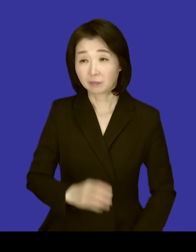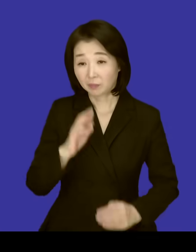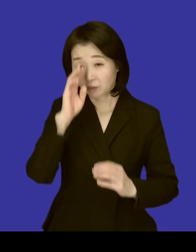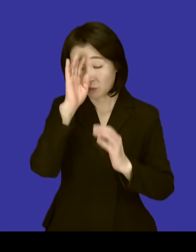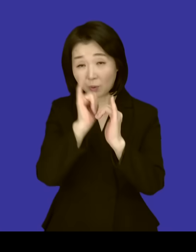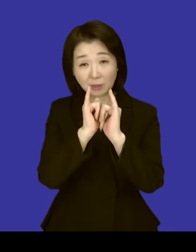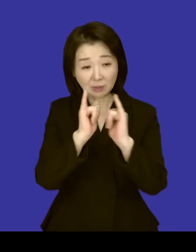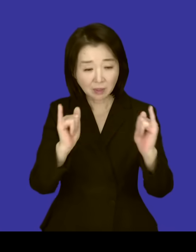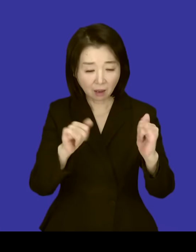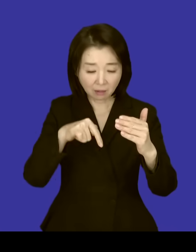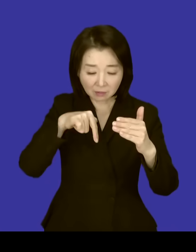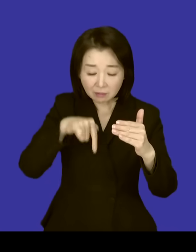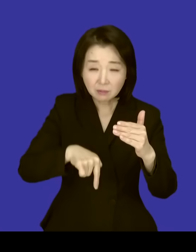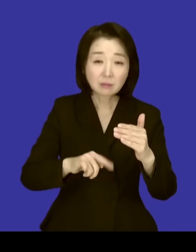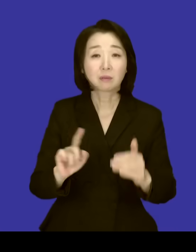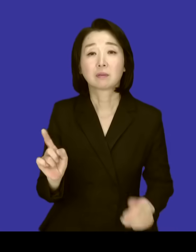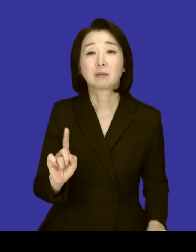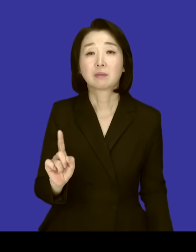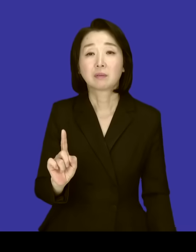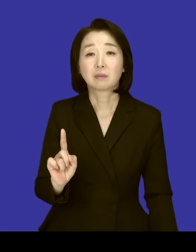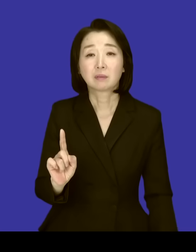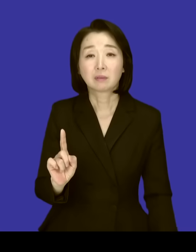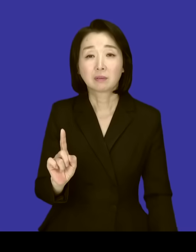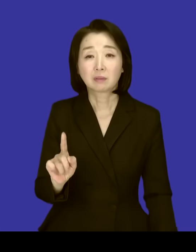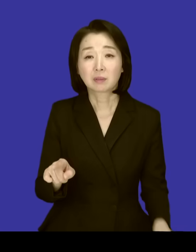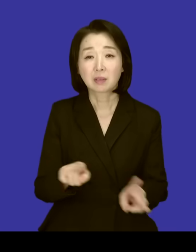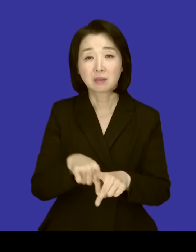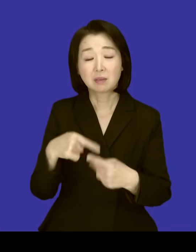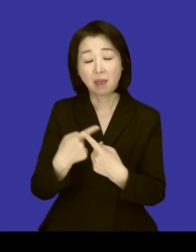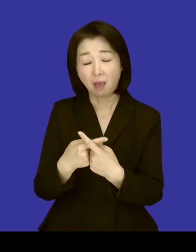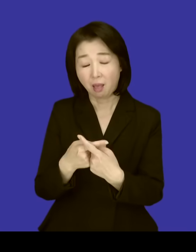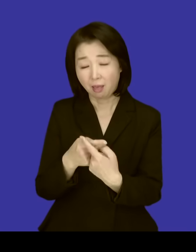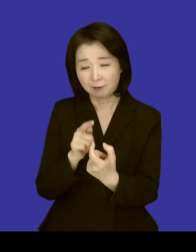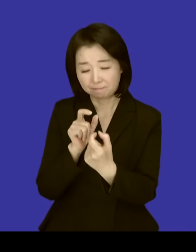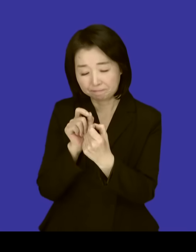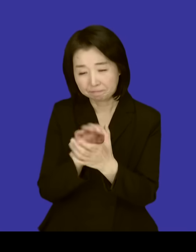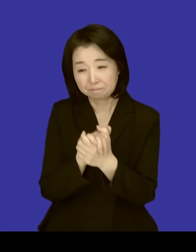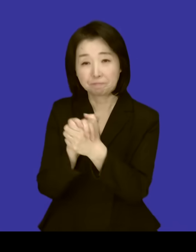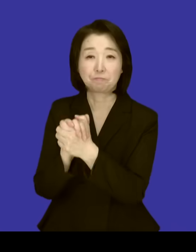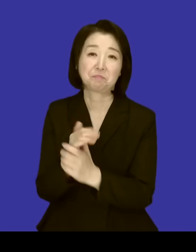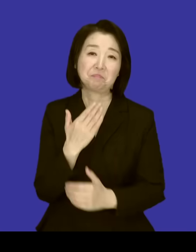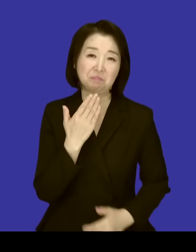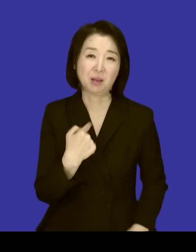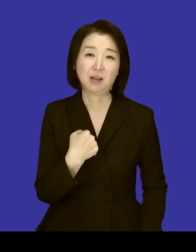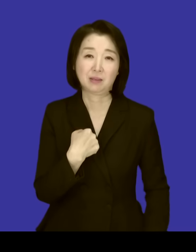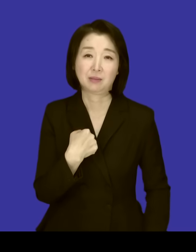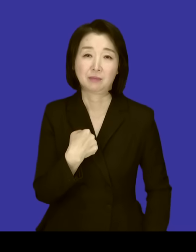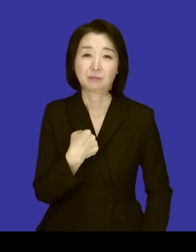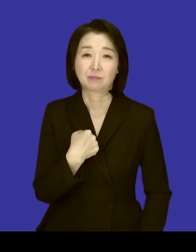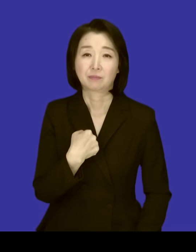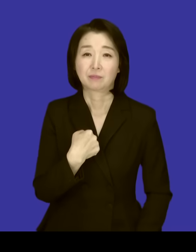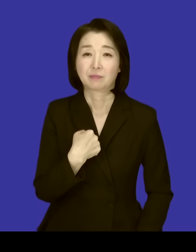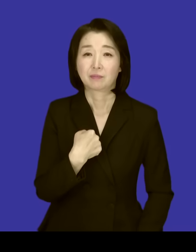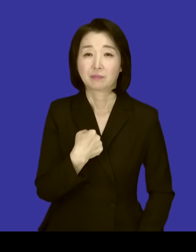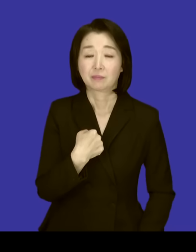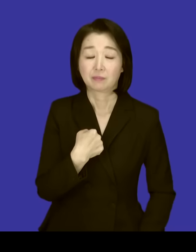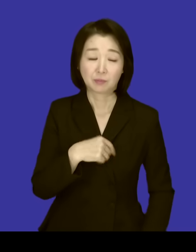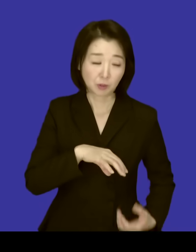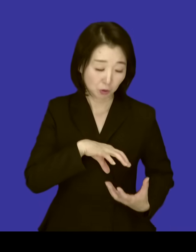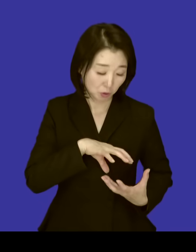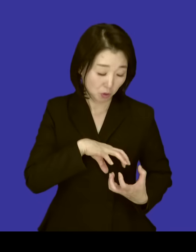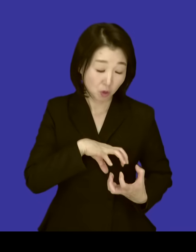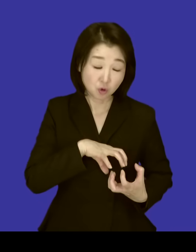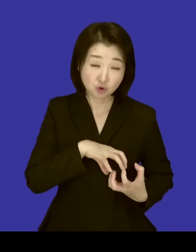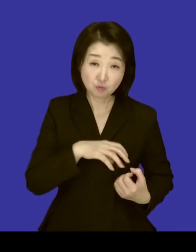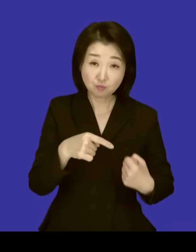환자분들을 더 깊이 이해하고 다가가게 됐습니다. 예전보다 더. 흉부외과 중환자실에 있을